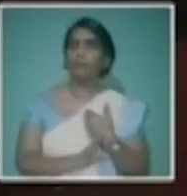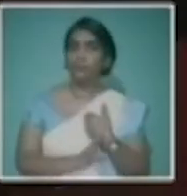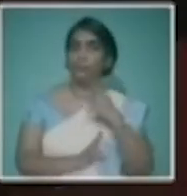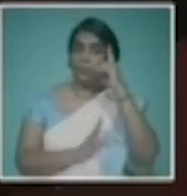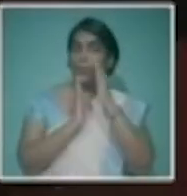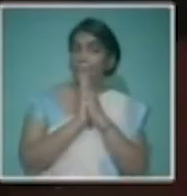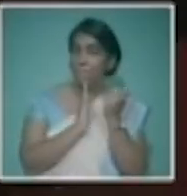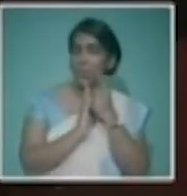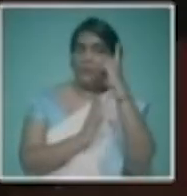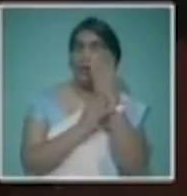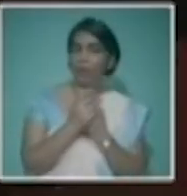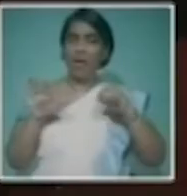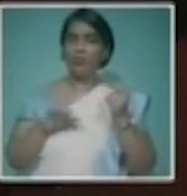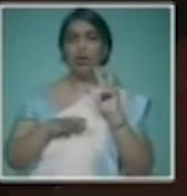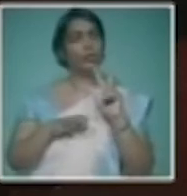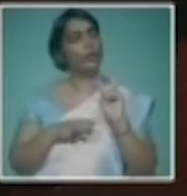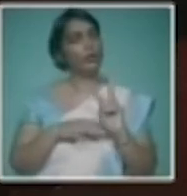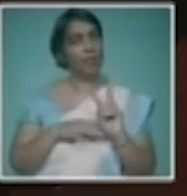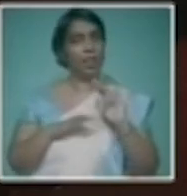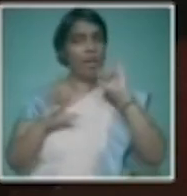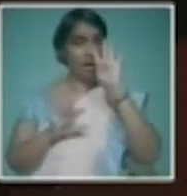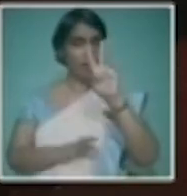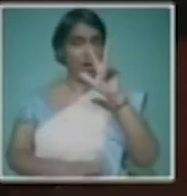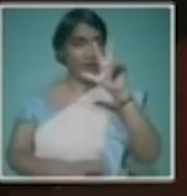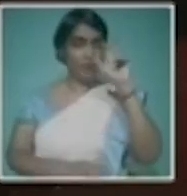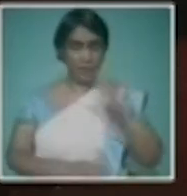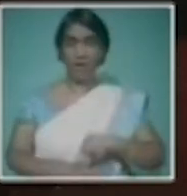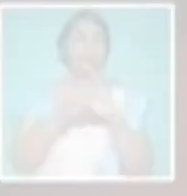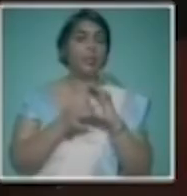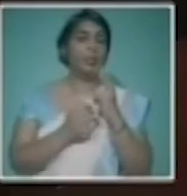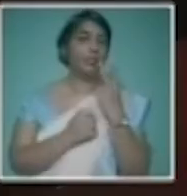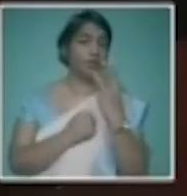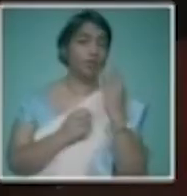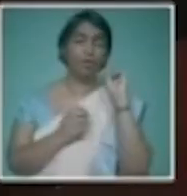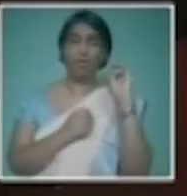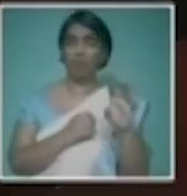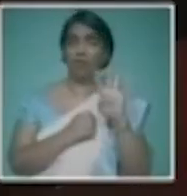ආගමික සිද්ධාස්ථාන හැටියට විදුලි බල මණ්ඩලයේ 48682ක් සම්බන්ධතාව තියෙනවා. එතන